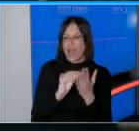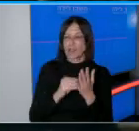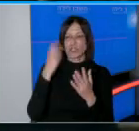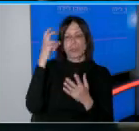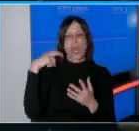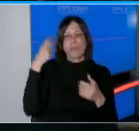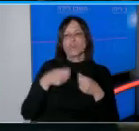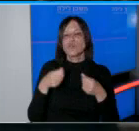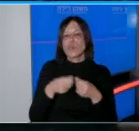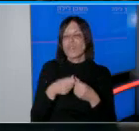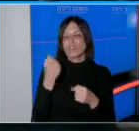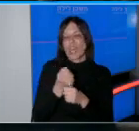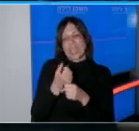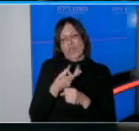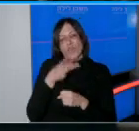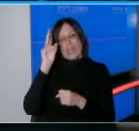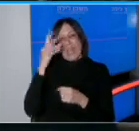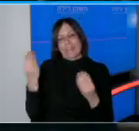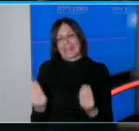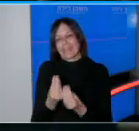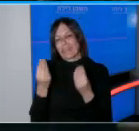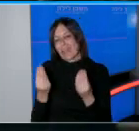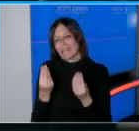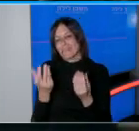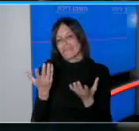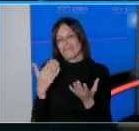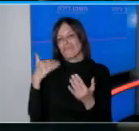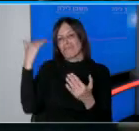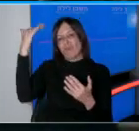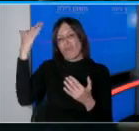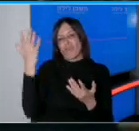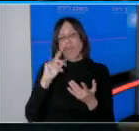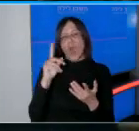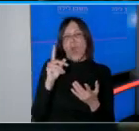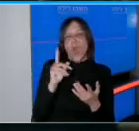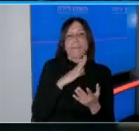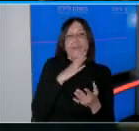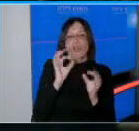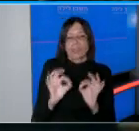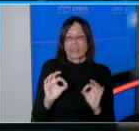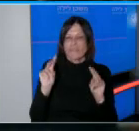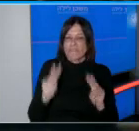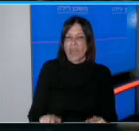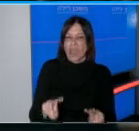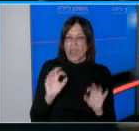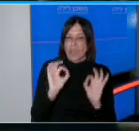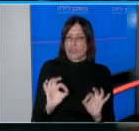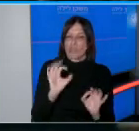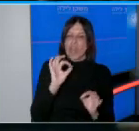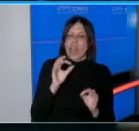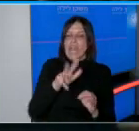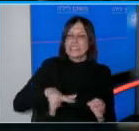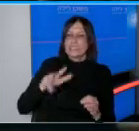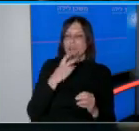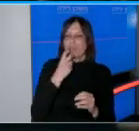משותפת שעסקה יותר בדברים של ברומו של עולם ופחות בבעיות האמיתיות של הציבור הערבי,